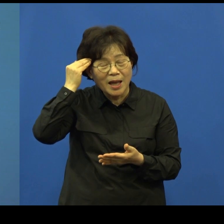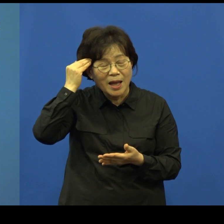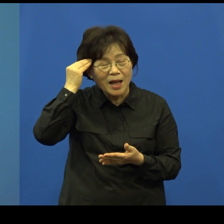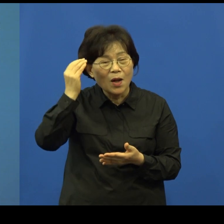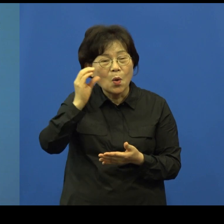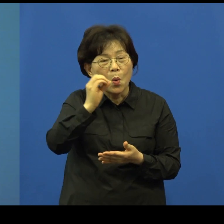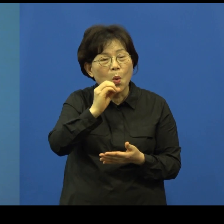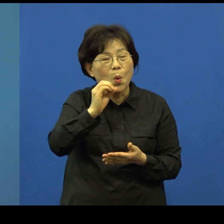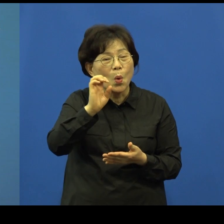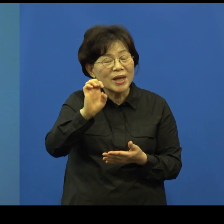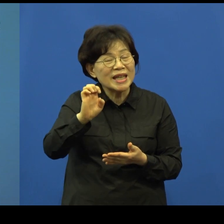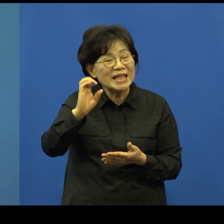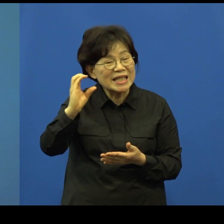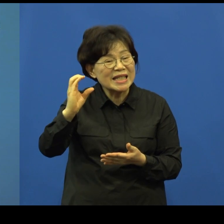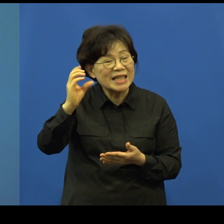중에 자살률이 1위잖아요.